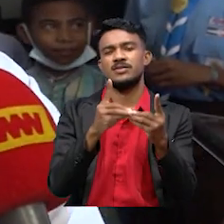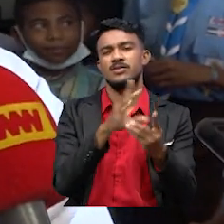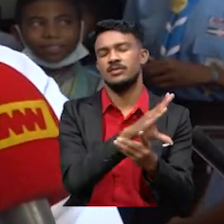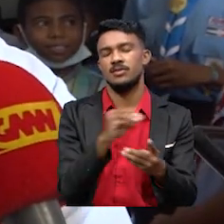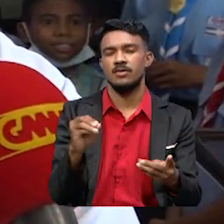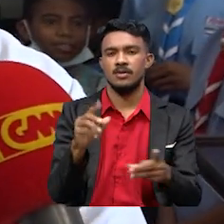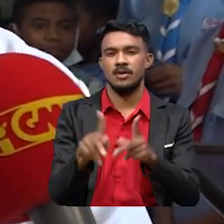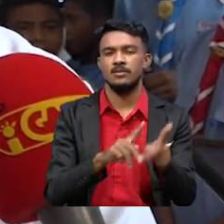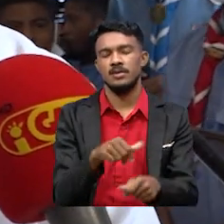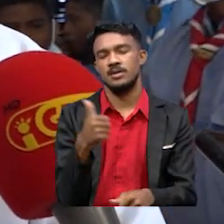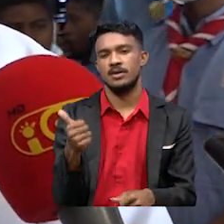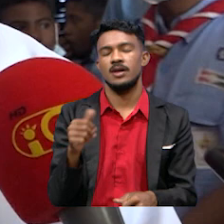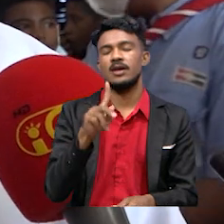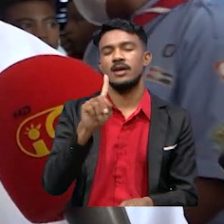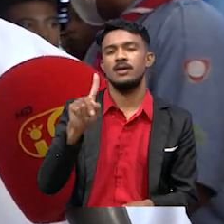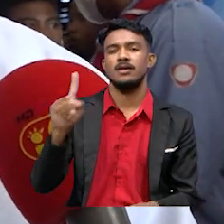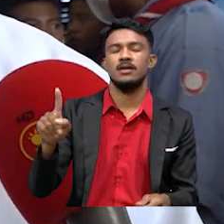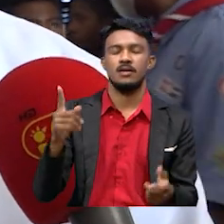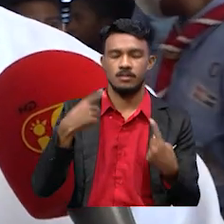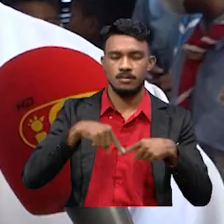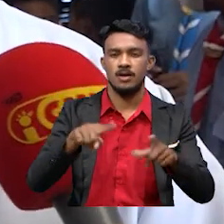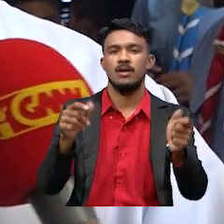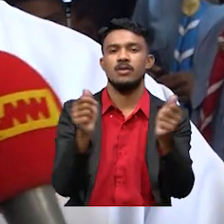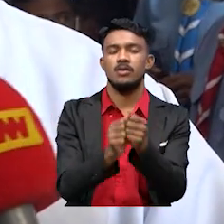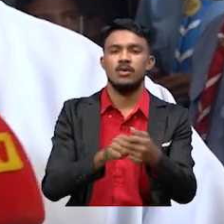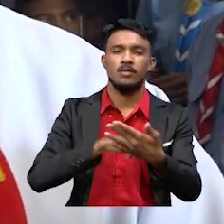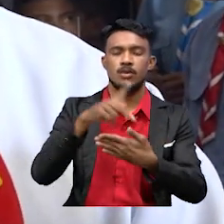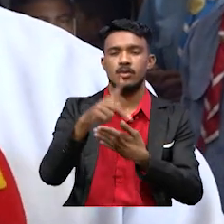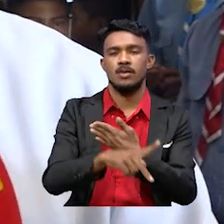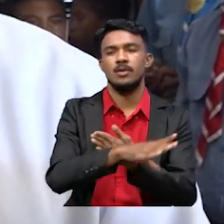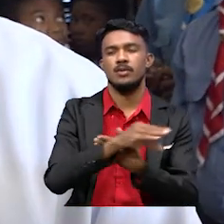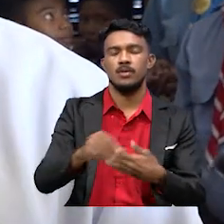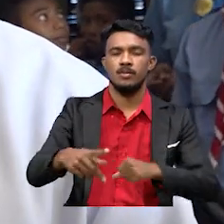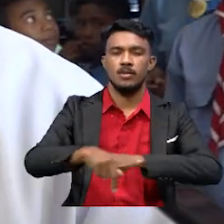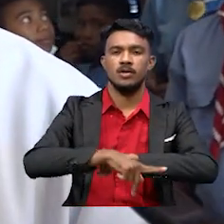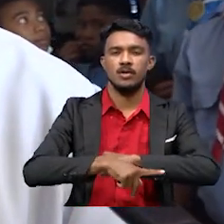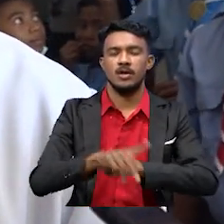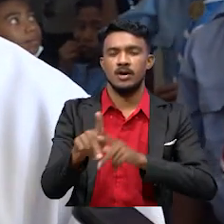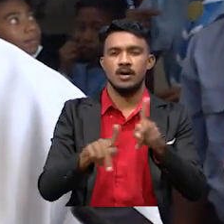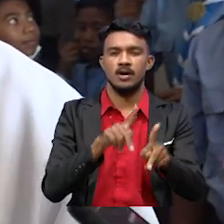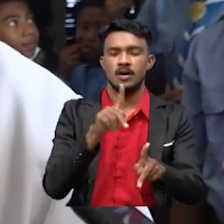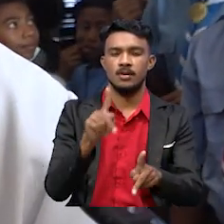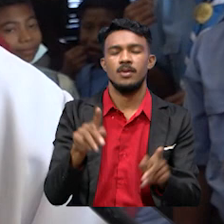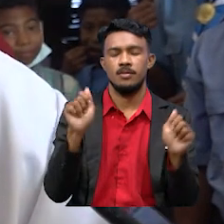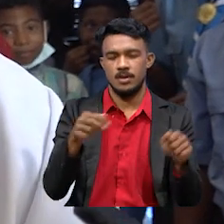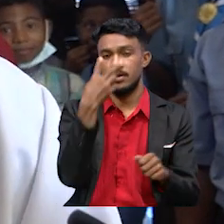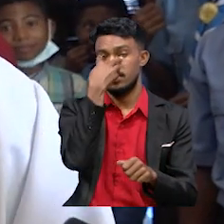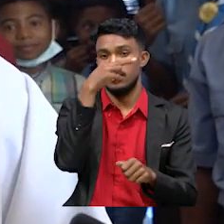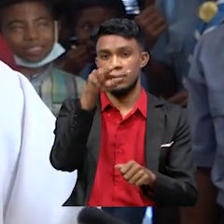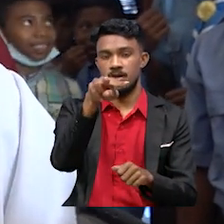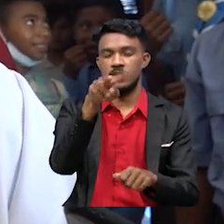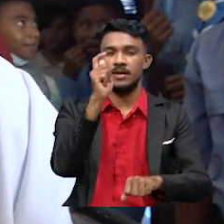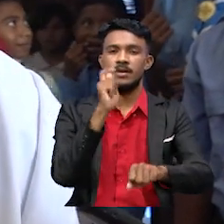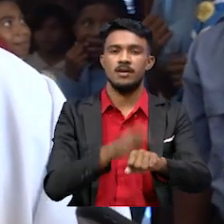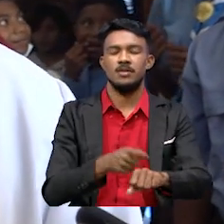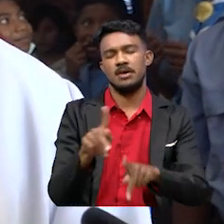kandat ide tinggi bahon ini program ini kompromisi politik ini buat tidak ne hutu atu saran sir be obe povo harega. Ele não tem e povo